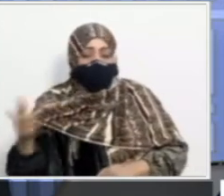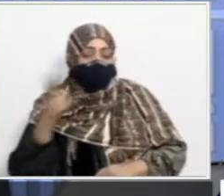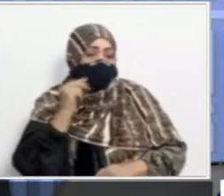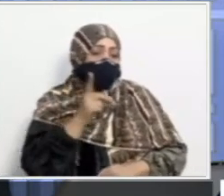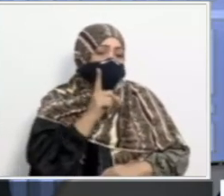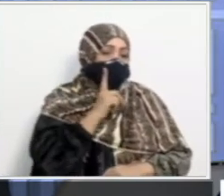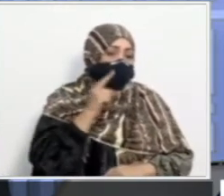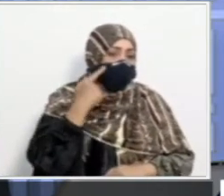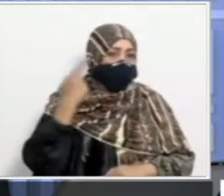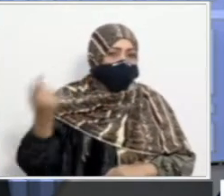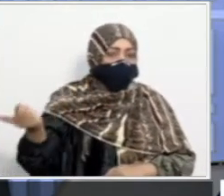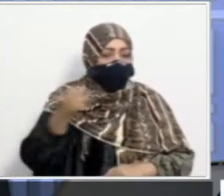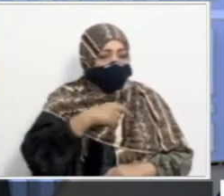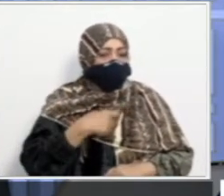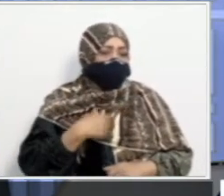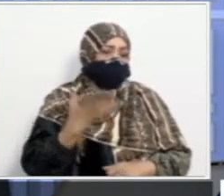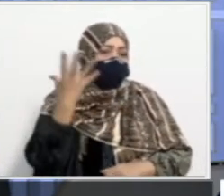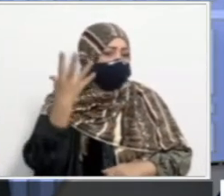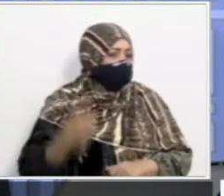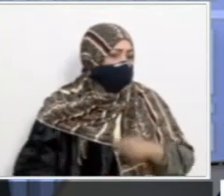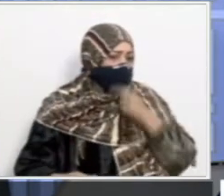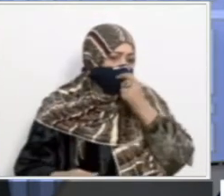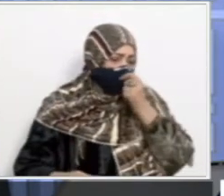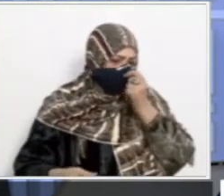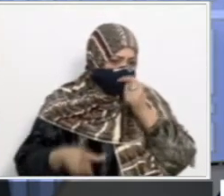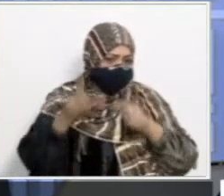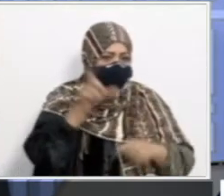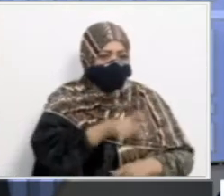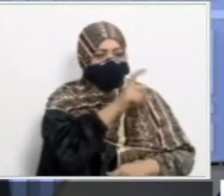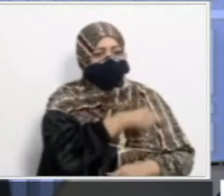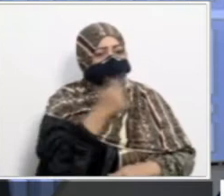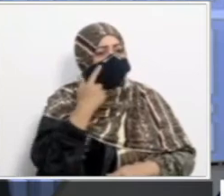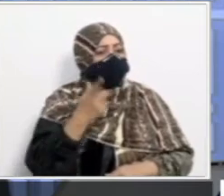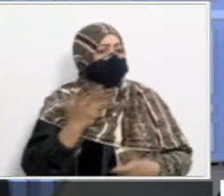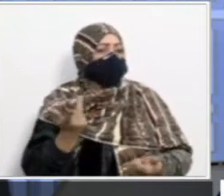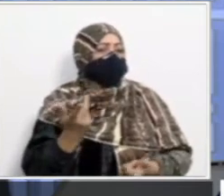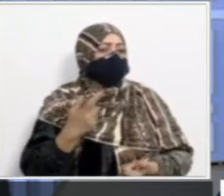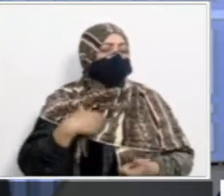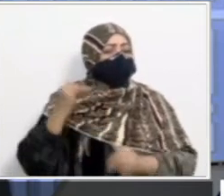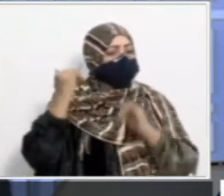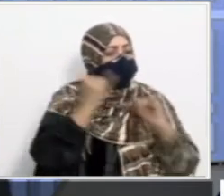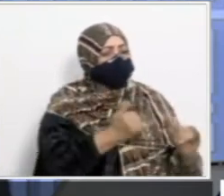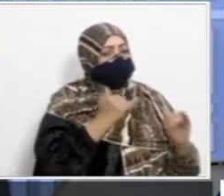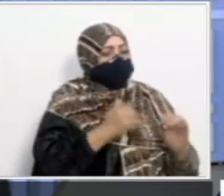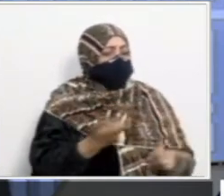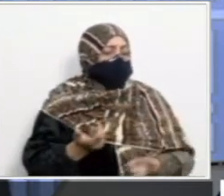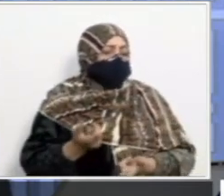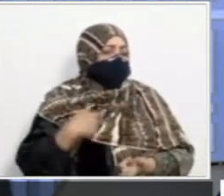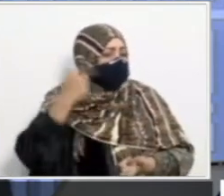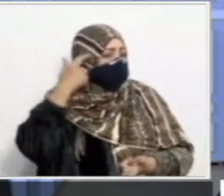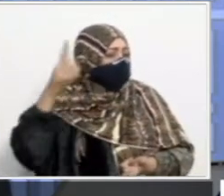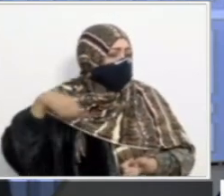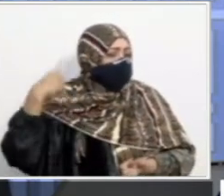وعطيتها لشخص وهذا الشخص لا يكرمها ولا يتقي لها فيها وربما حتى حالة مع الله غير محافظ على الصلاة يرتكب